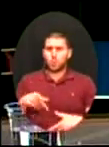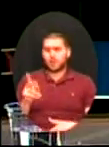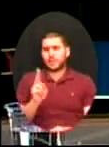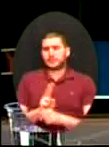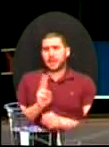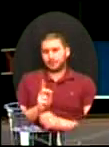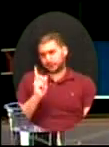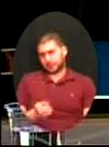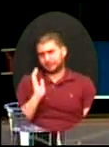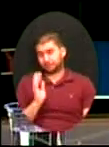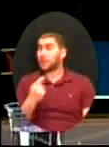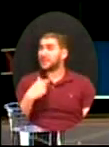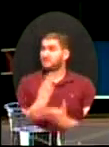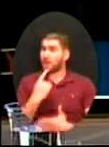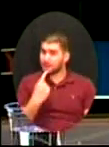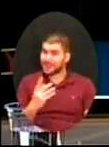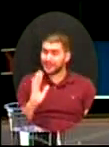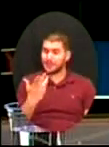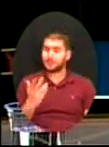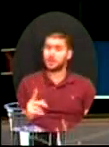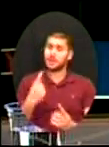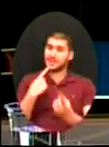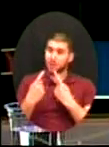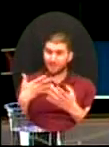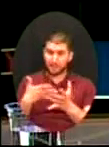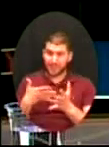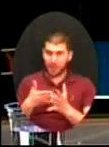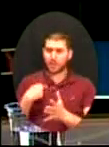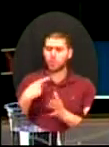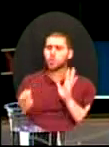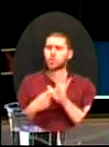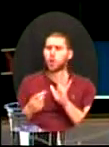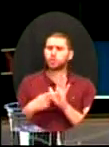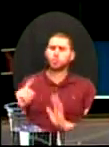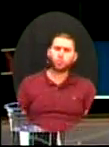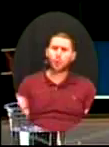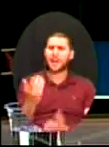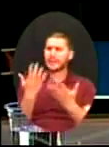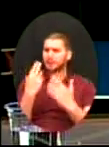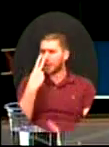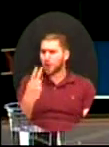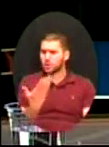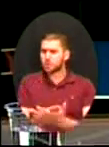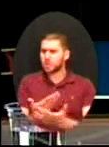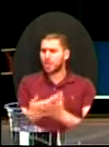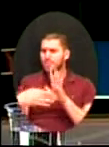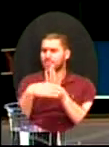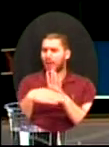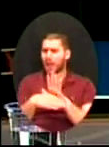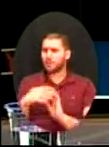גם בפושרים, ואמרתי, אם כבר מקיימים דיונים ועושים בדיקה, אנחנו נדרוש הסברים ולראות נהלים